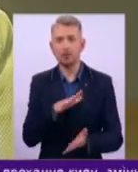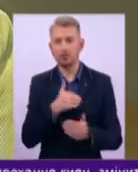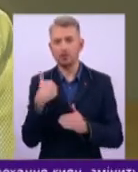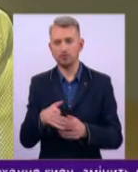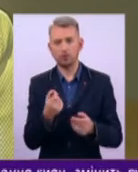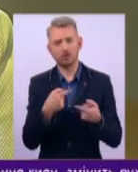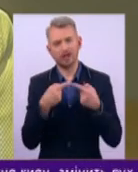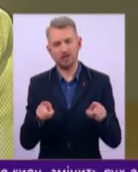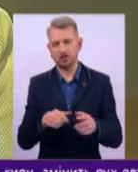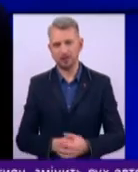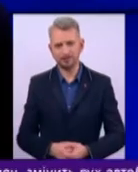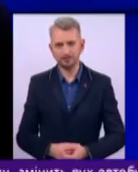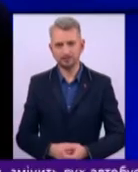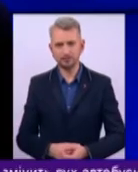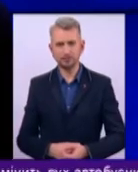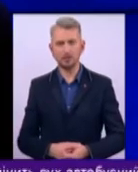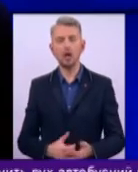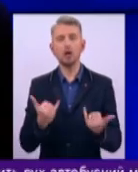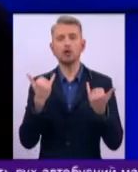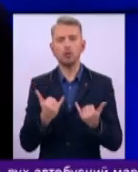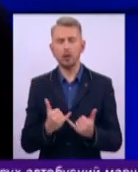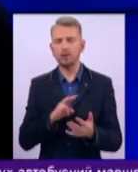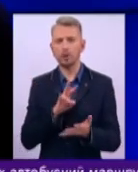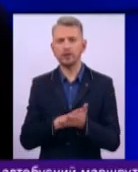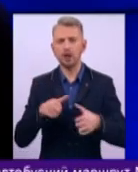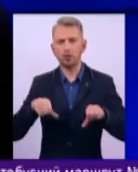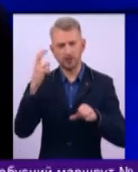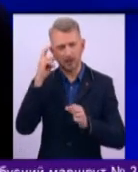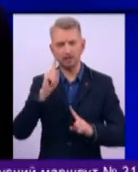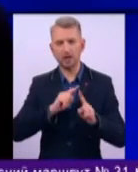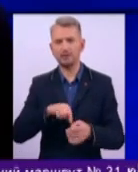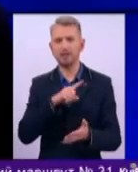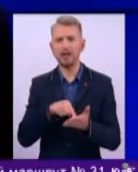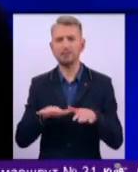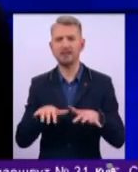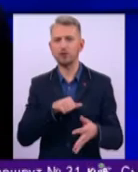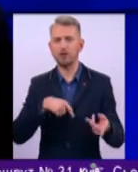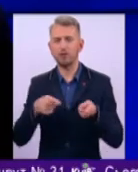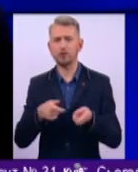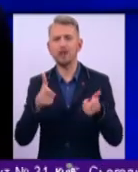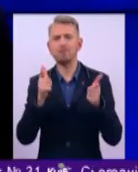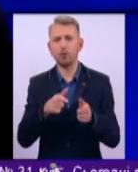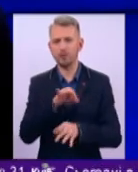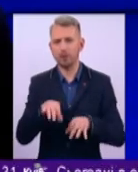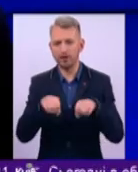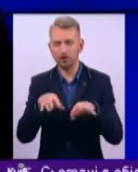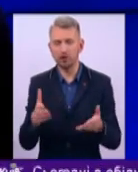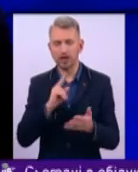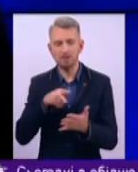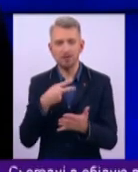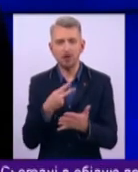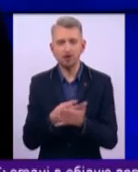трохи іншими. Сьогодні постійна комісія Київради з питань місцевого самоврядування погодила проєкт рішення, який